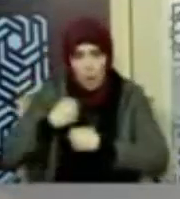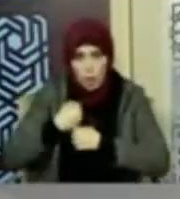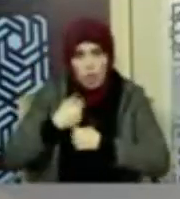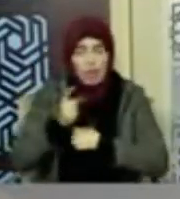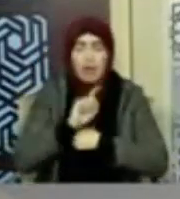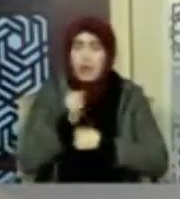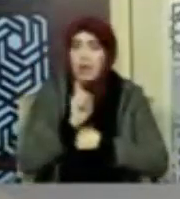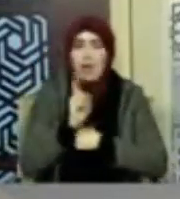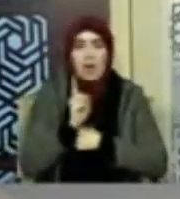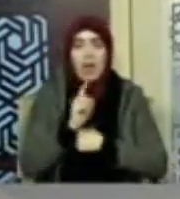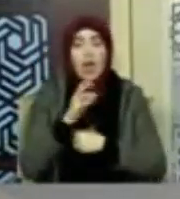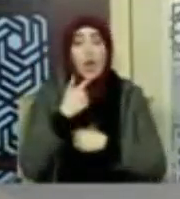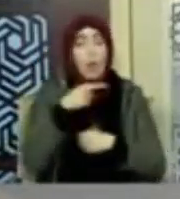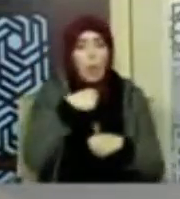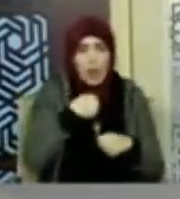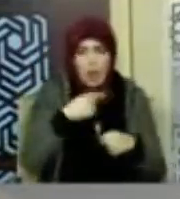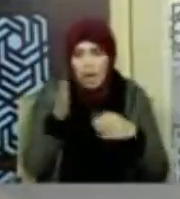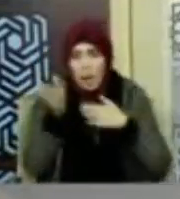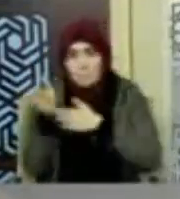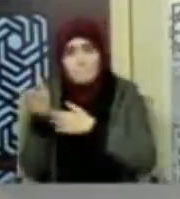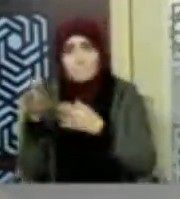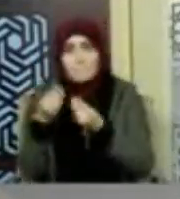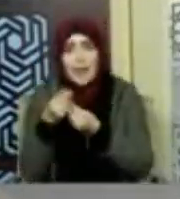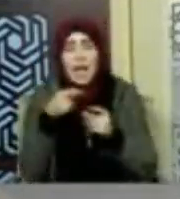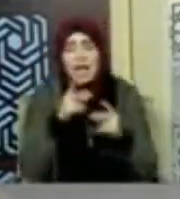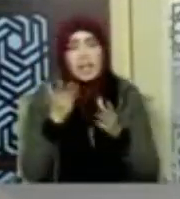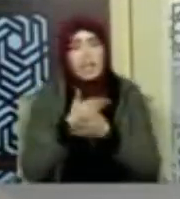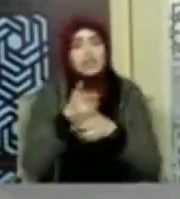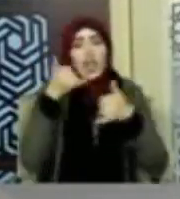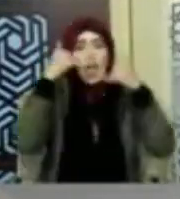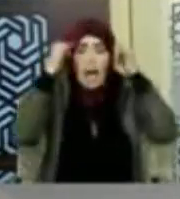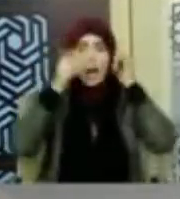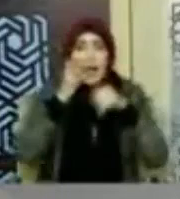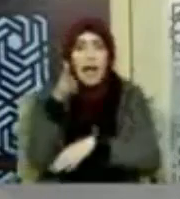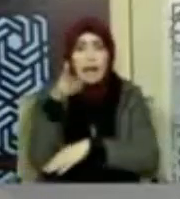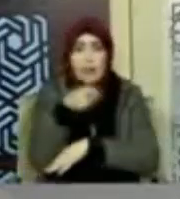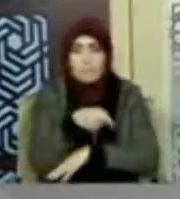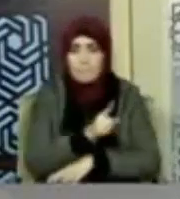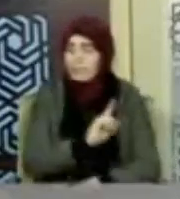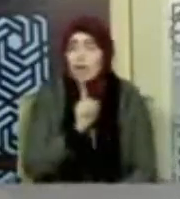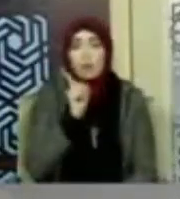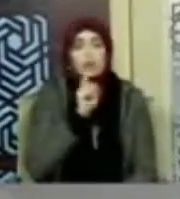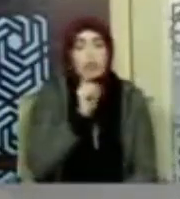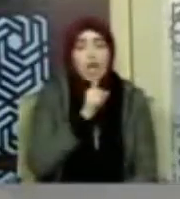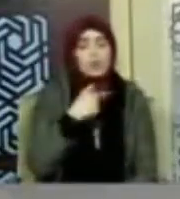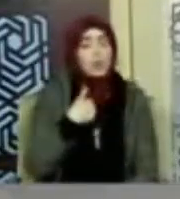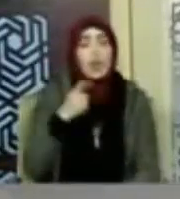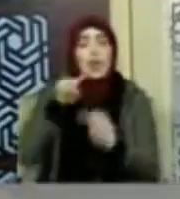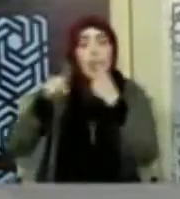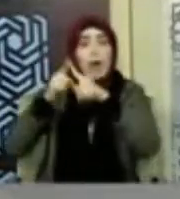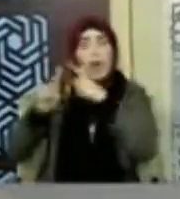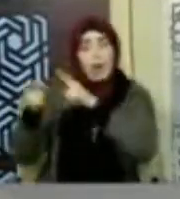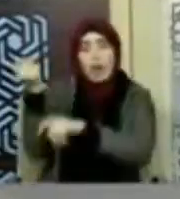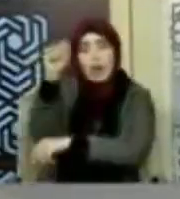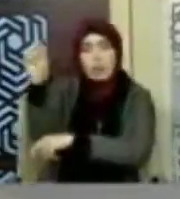ولا على هذا هاجرت معك؟ ولا على هذا قاتلت